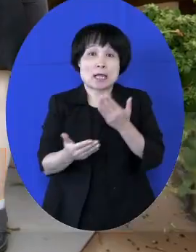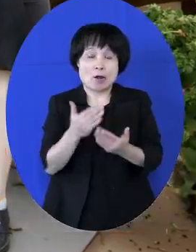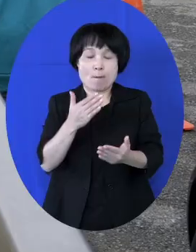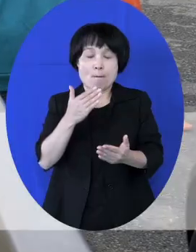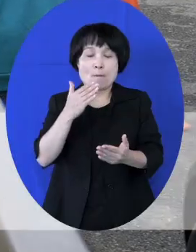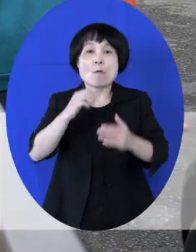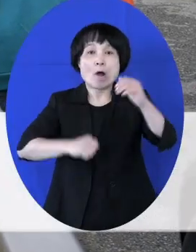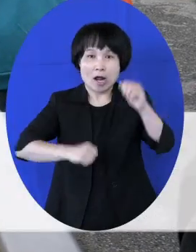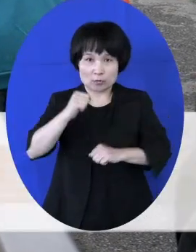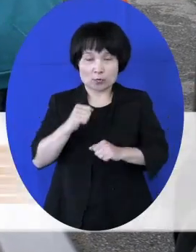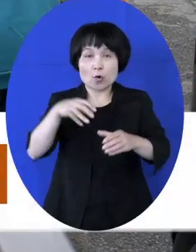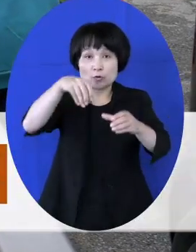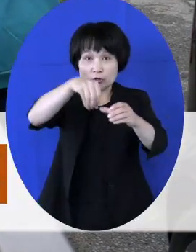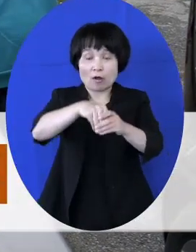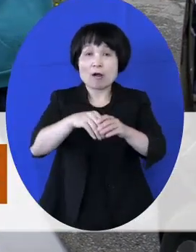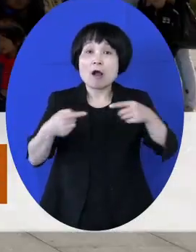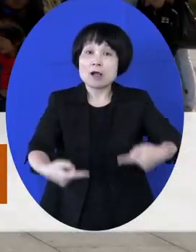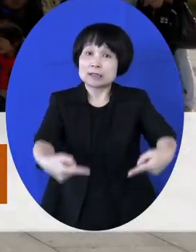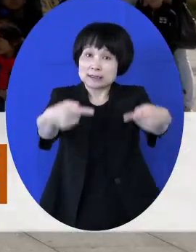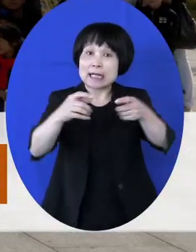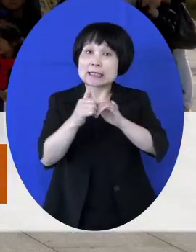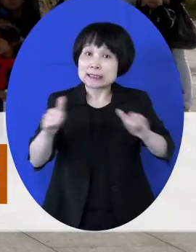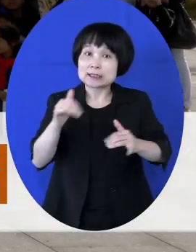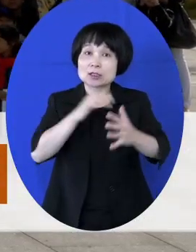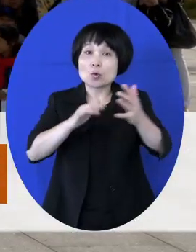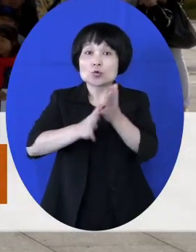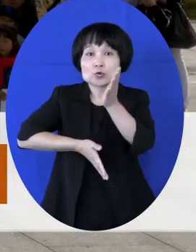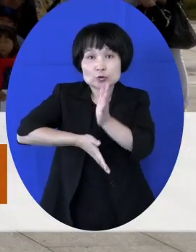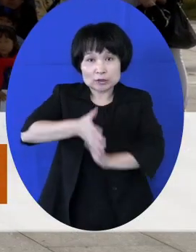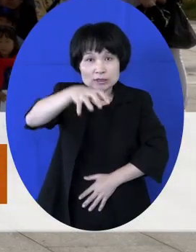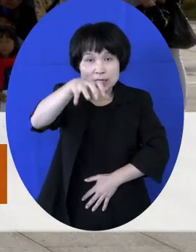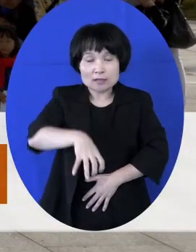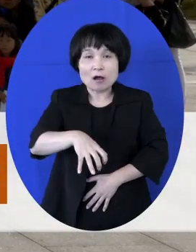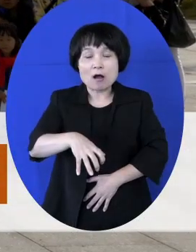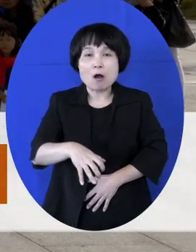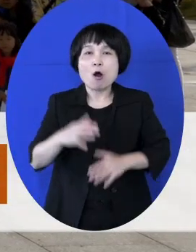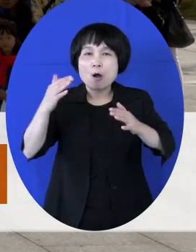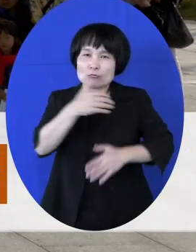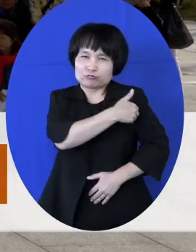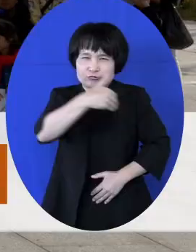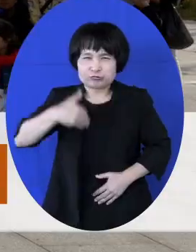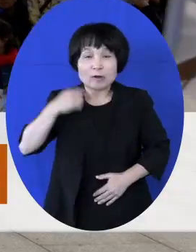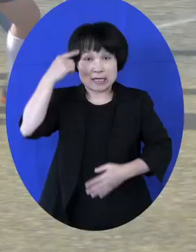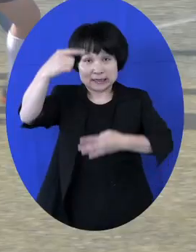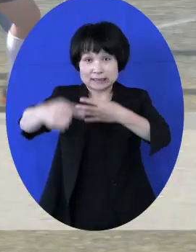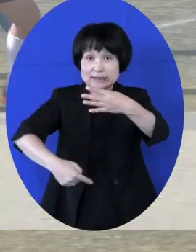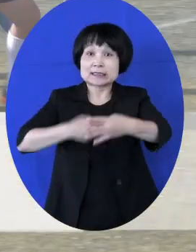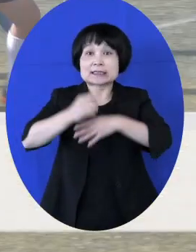진행됐는데요. 참가자들은 공주시에서 보다 풍성한 가을 한때를 즐겼습니다.